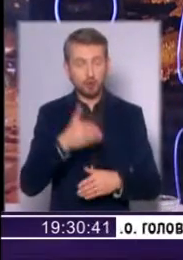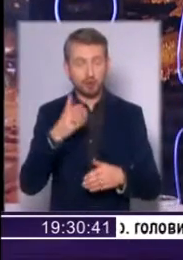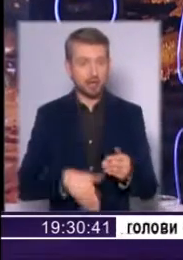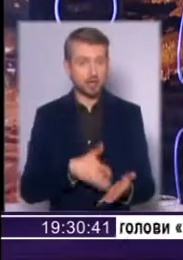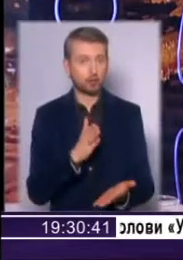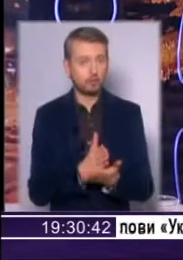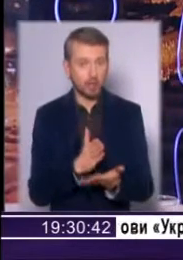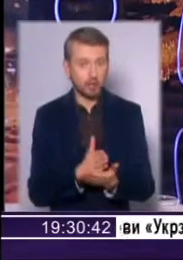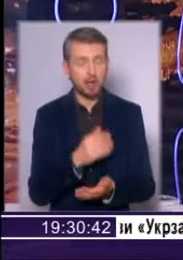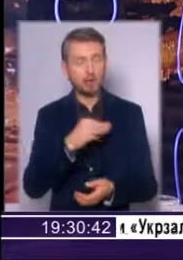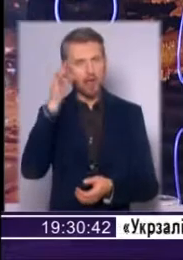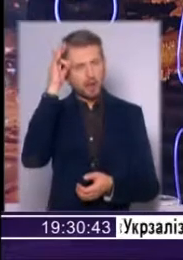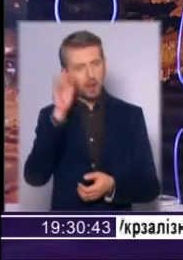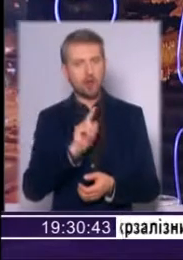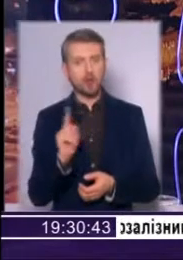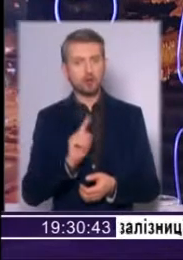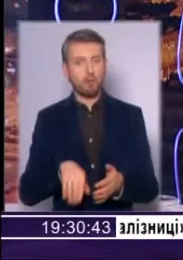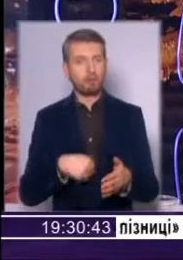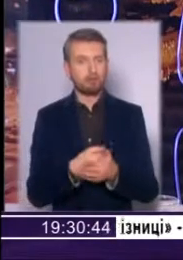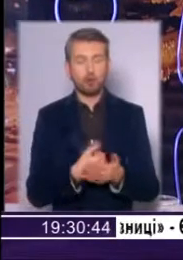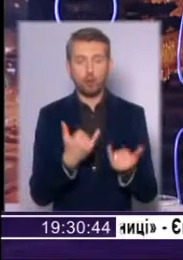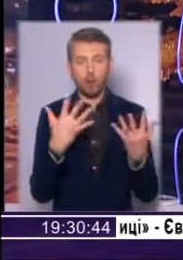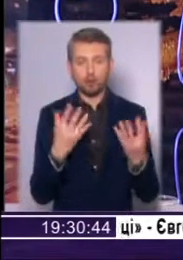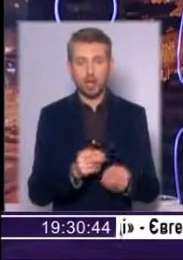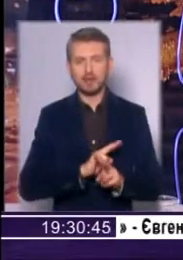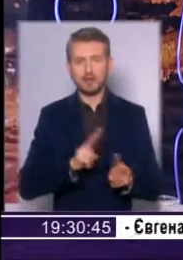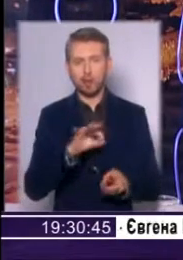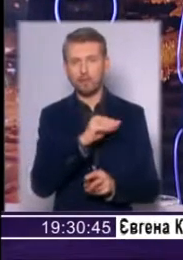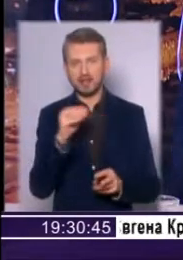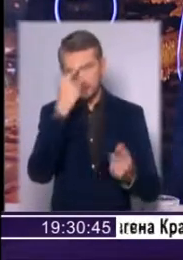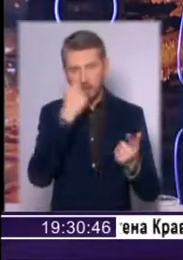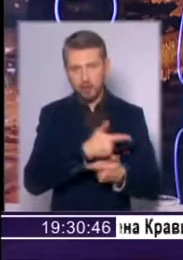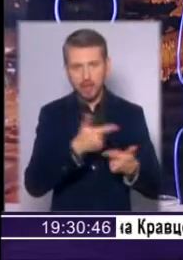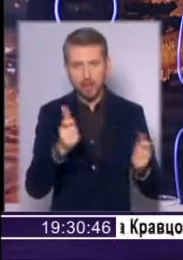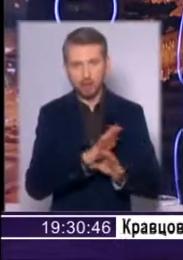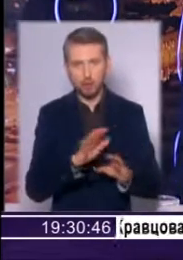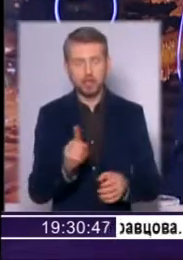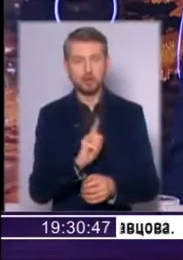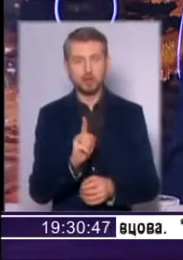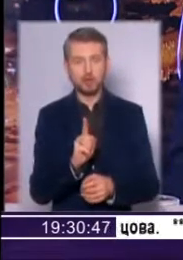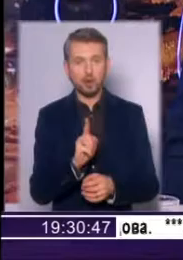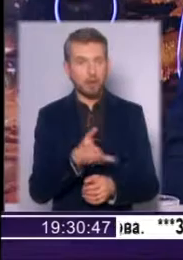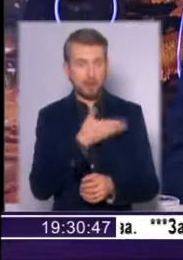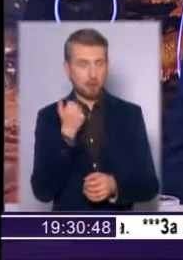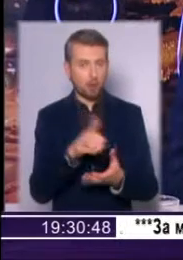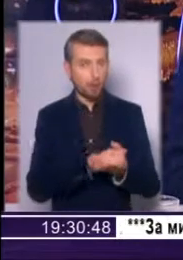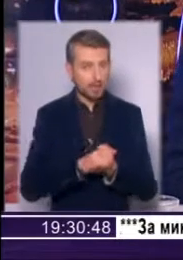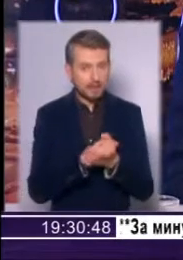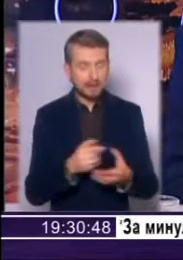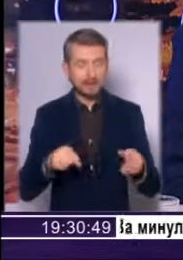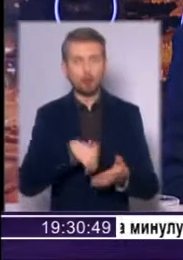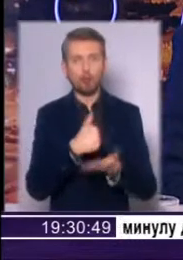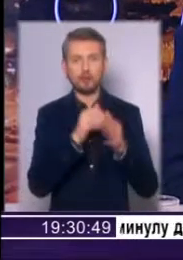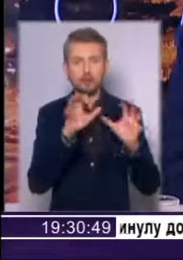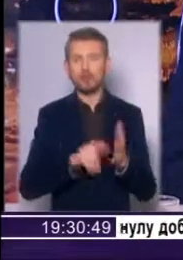ну, згадайте, що по сьогоднішній день ніхто офіційно не оприлюднив, що у нас немає коаліції, хоча згідно Конституції